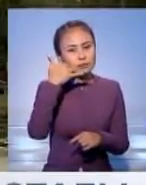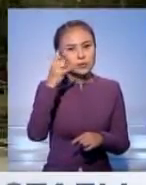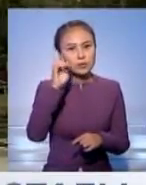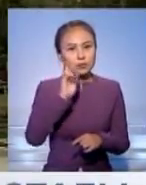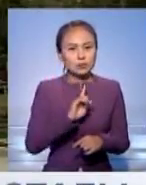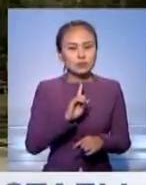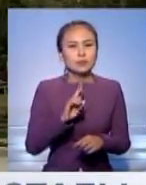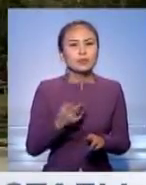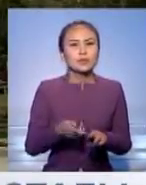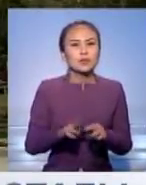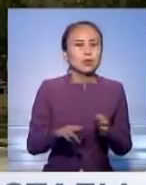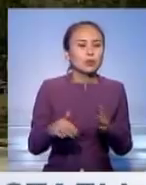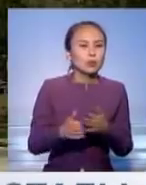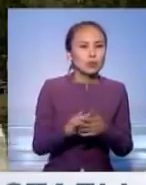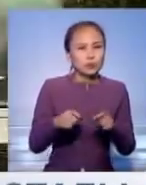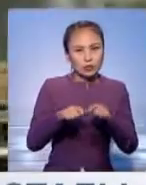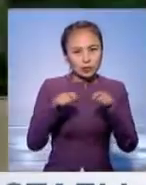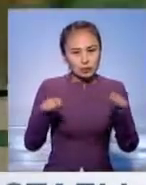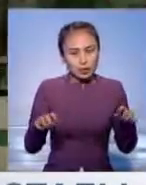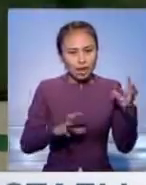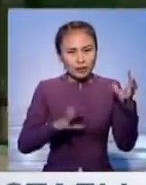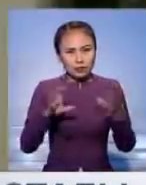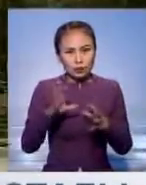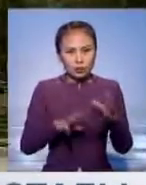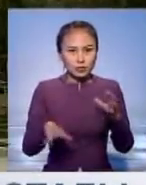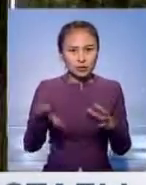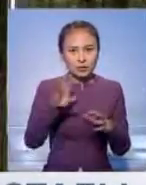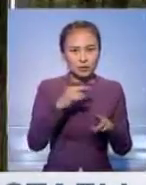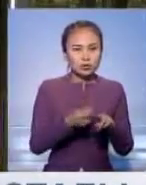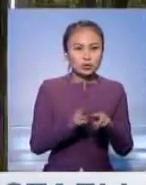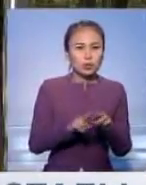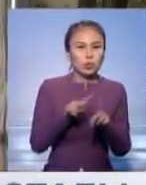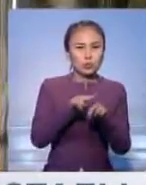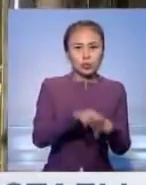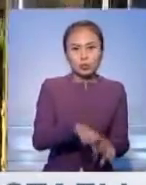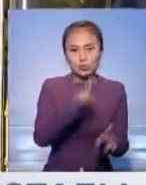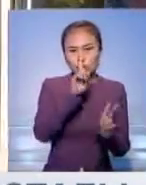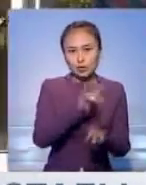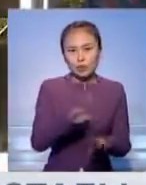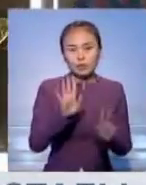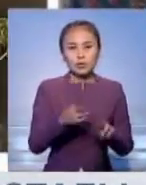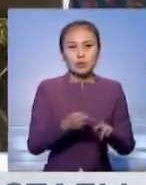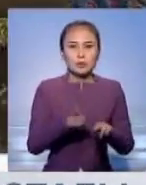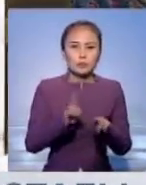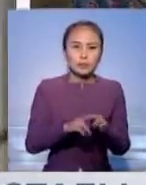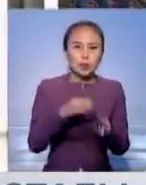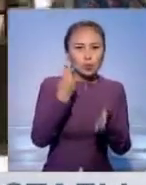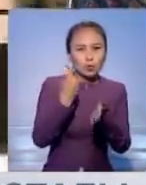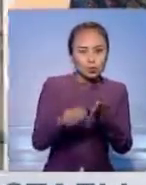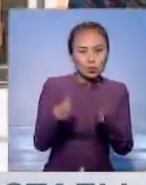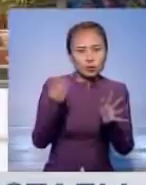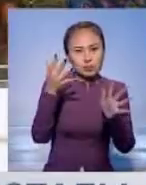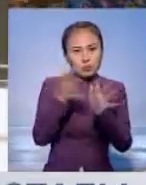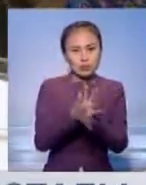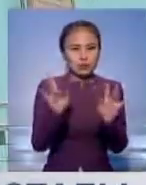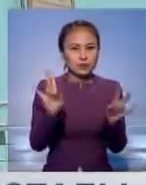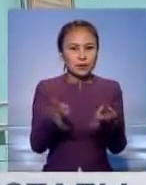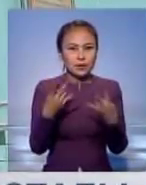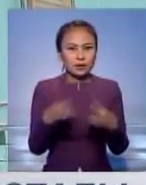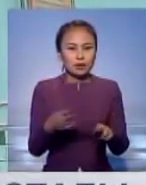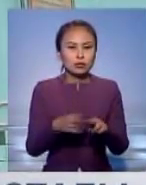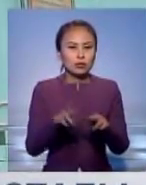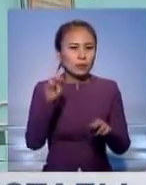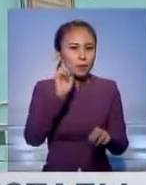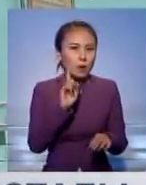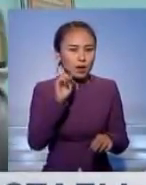қолайлы. Жаңа жүйені орнату автобус парктеріне еш салмақ салмайды, яғни ол үшін ешқандай қондырғы сатып алып шығындалудың қажеті жоқ.